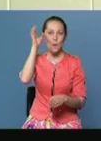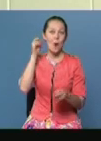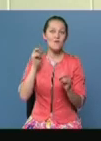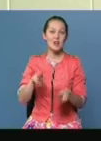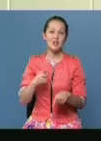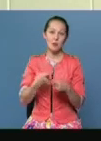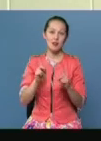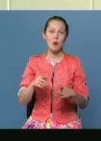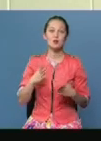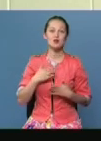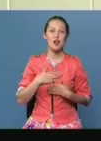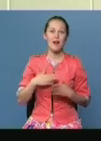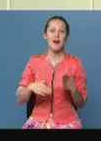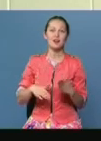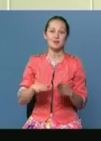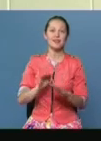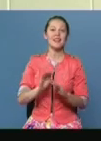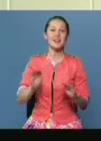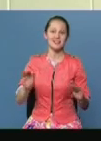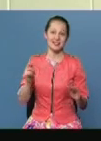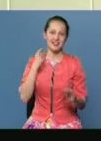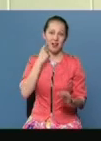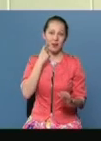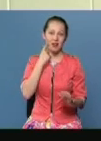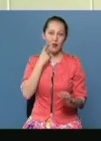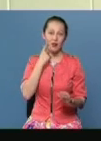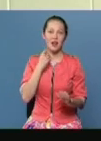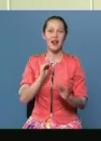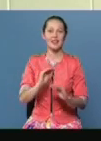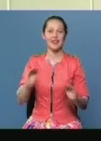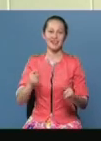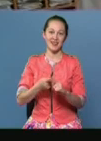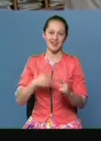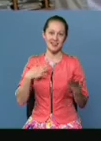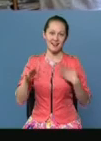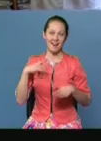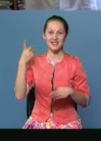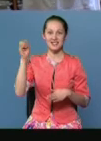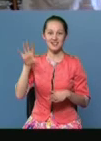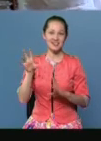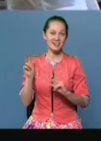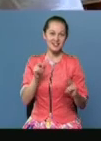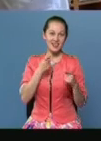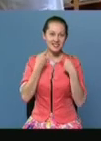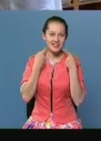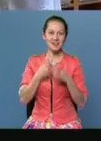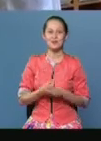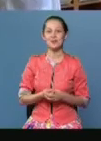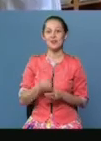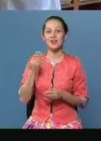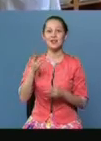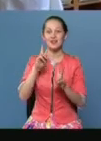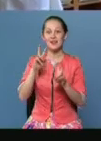я детский стоматолог, потому что дети – это радость, счастье, солнце. А вот коллега Ольги, врач-диагностик